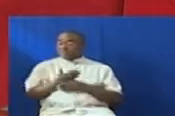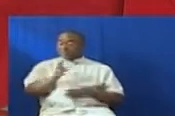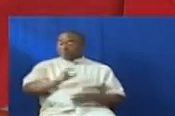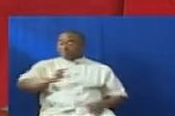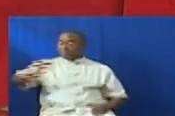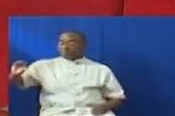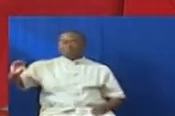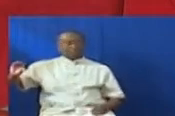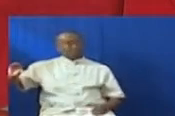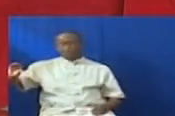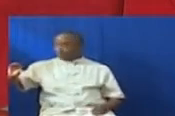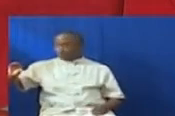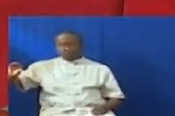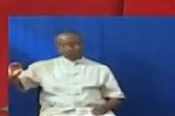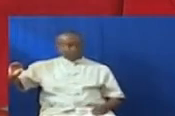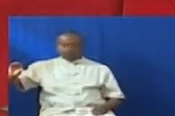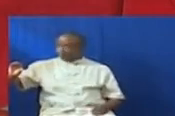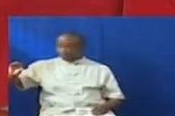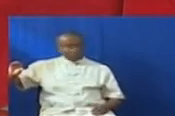kabisa.